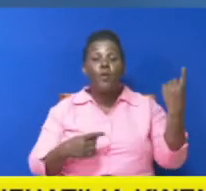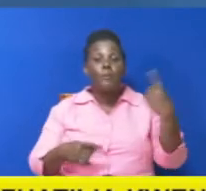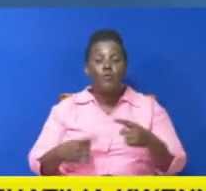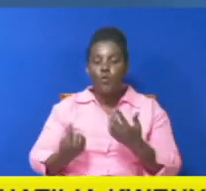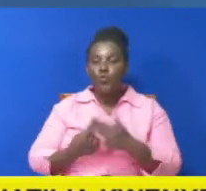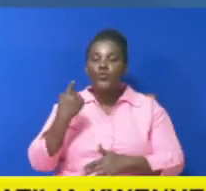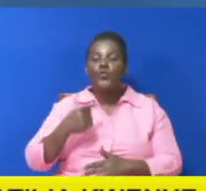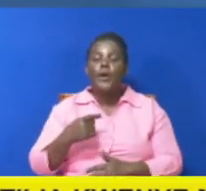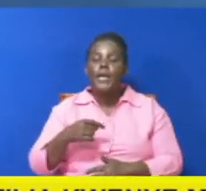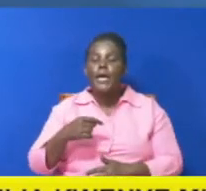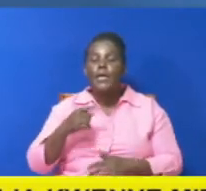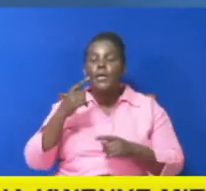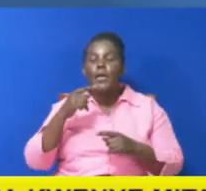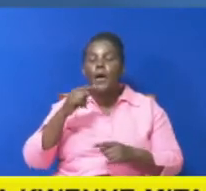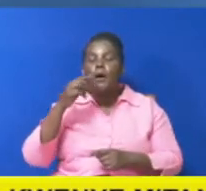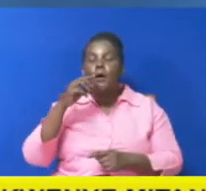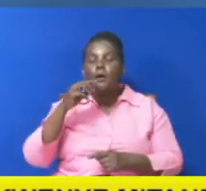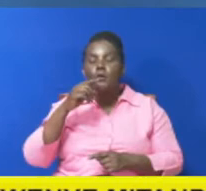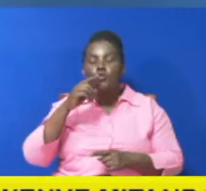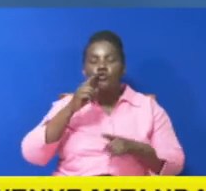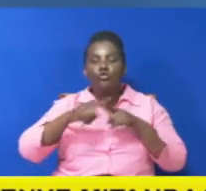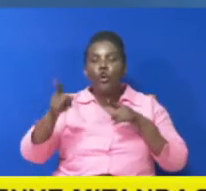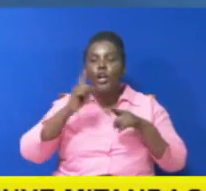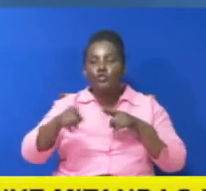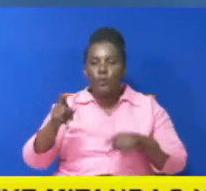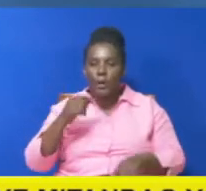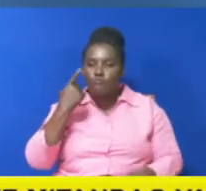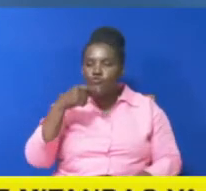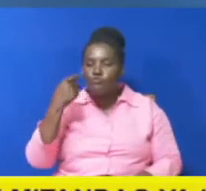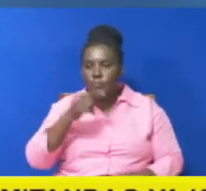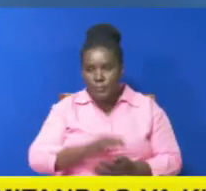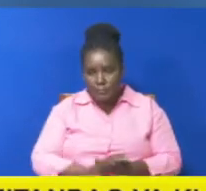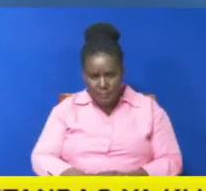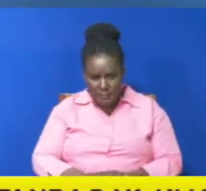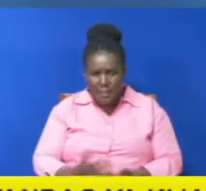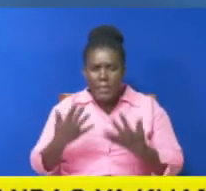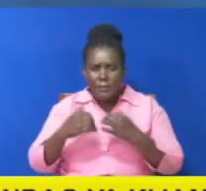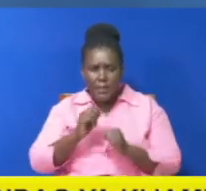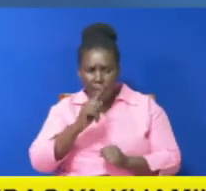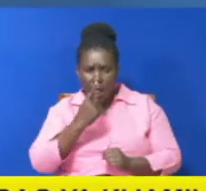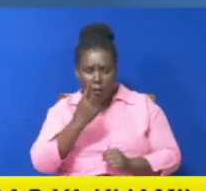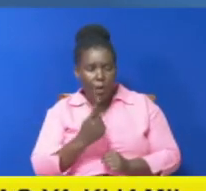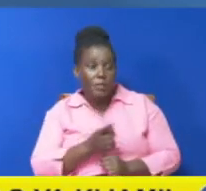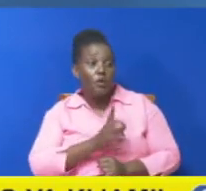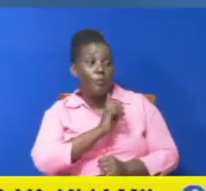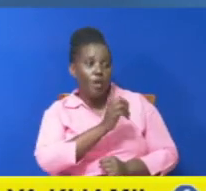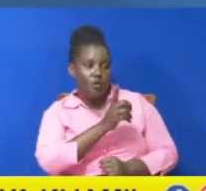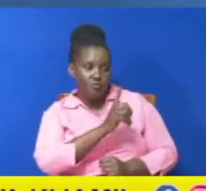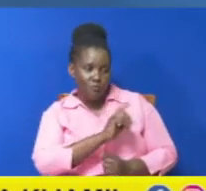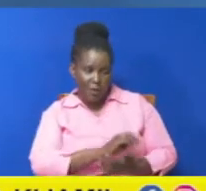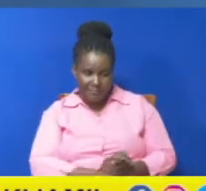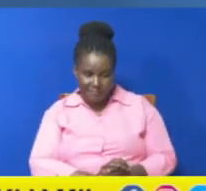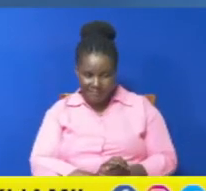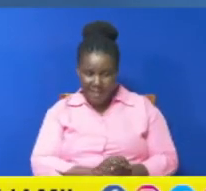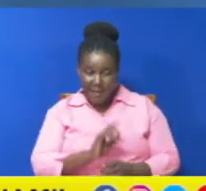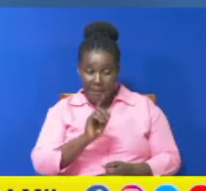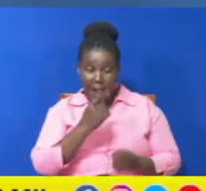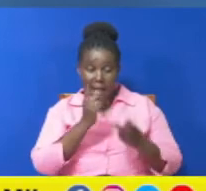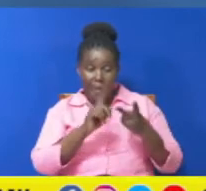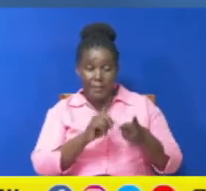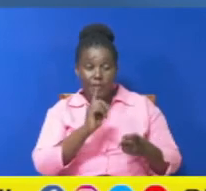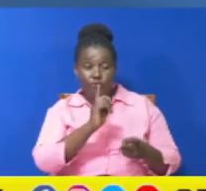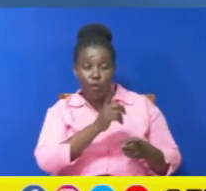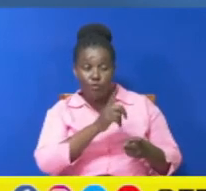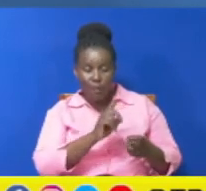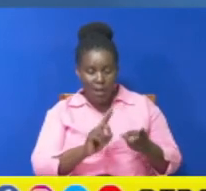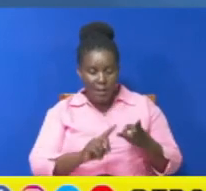Tunapigwaje? Inawezekana mwanaume mara ya kwanza ameshanionya. Ni kweli ni kosa. Ameshanionya. Mara pili ameshanionya.